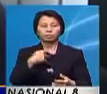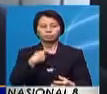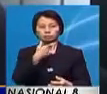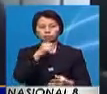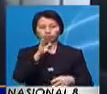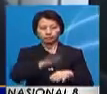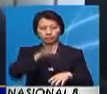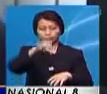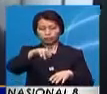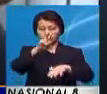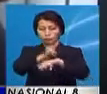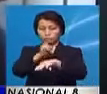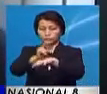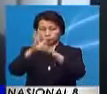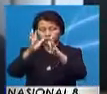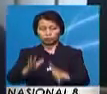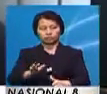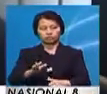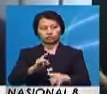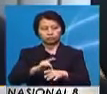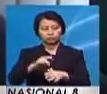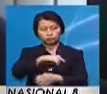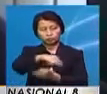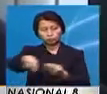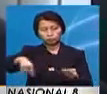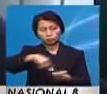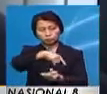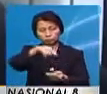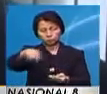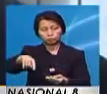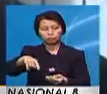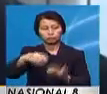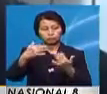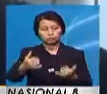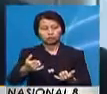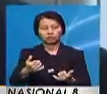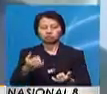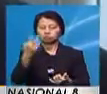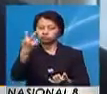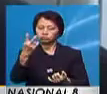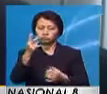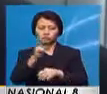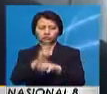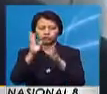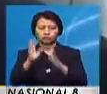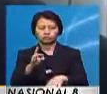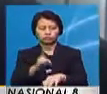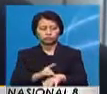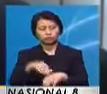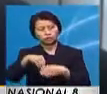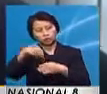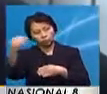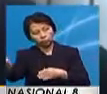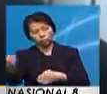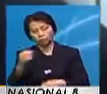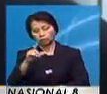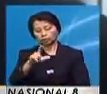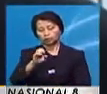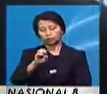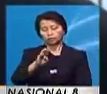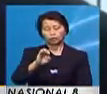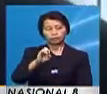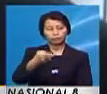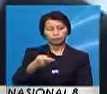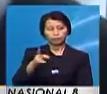yang perlu dipanggil oleh Yang Berhormat Lembah Pantai. Pada ketika ini cuma 2 saksi saja, iaitu Lembah Pantai dan